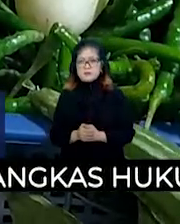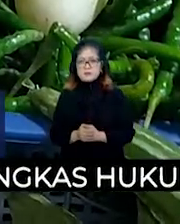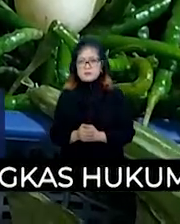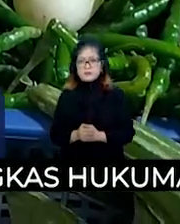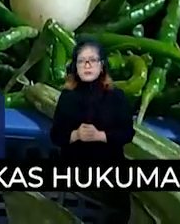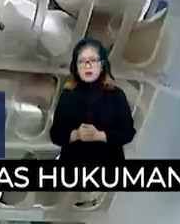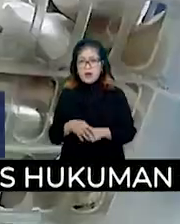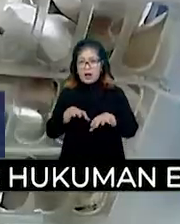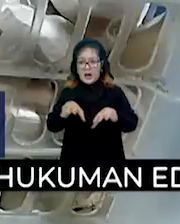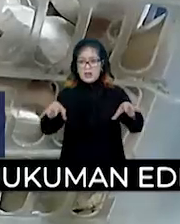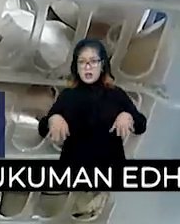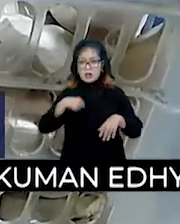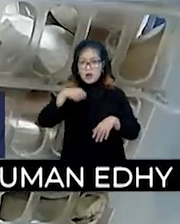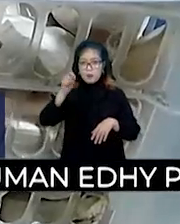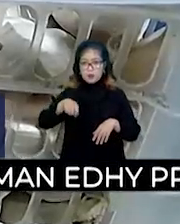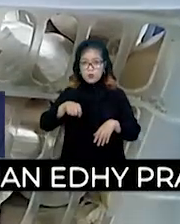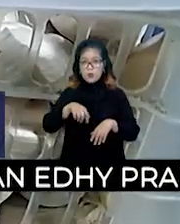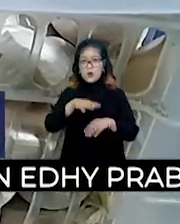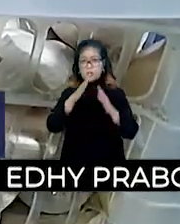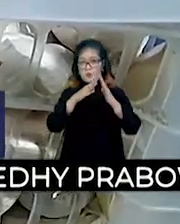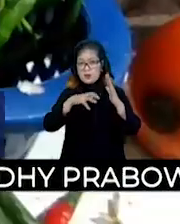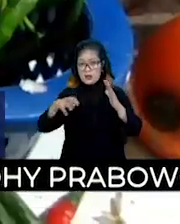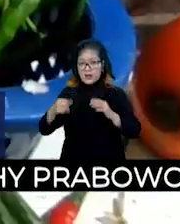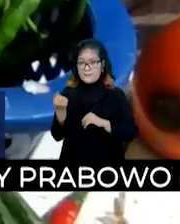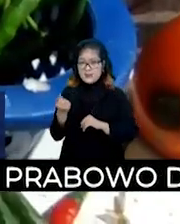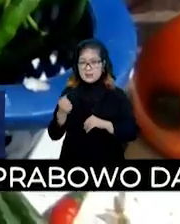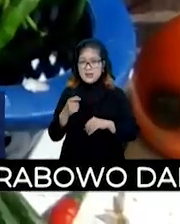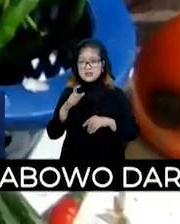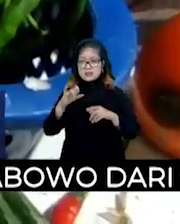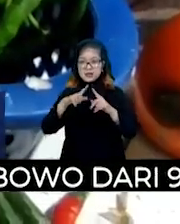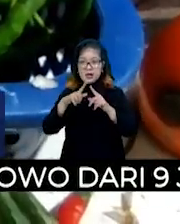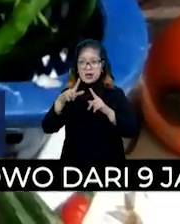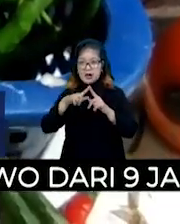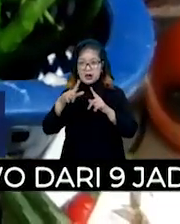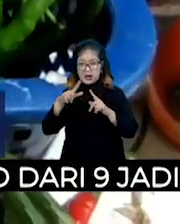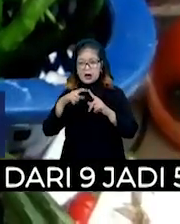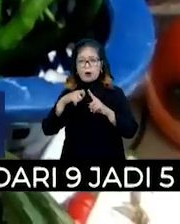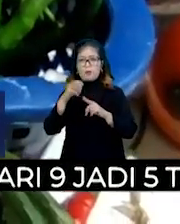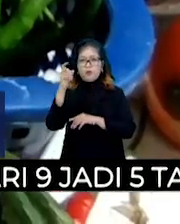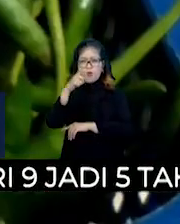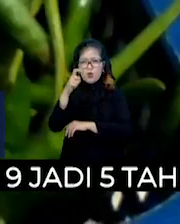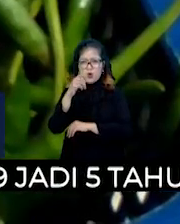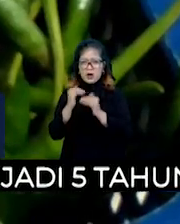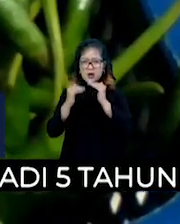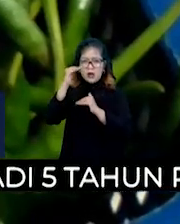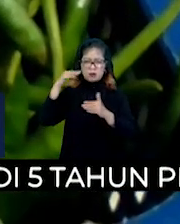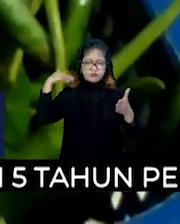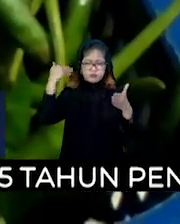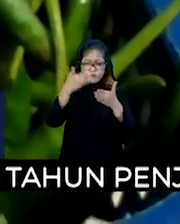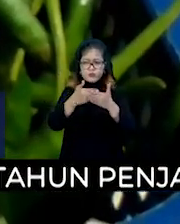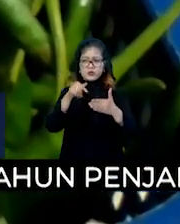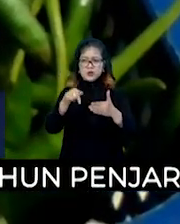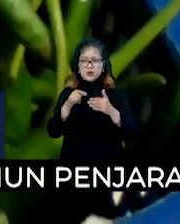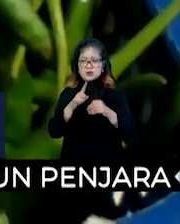Harga sejumlah kebutuhan pokok di Pasar Cisalak, Cimanggis, Depok, Jawa Barat terpantau naik. Dalam 3 hari terakhir, harga cabai naik 100%,